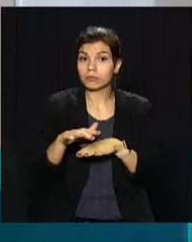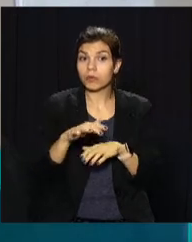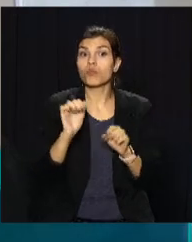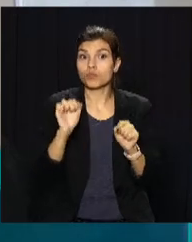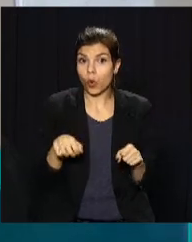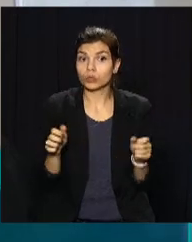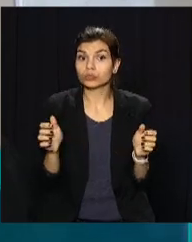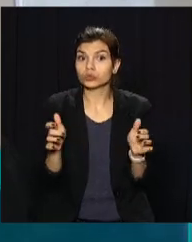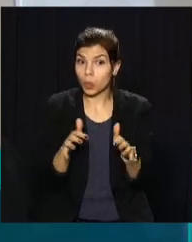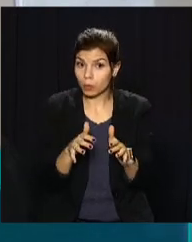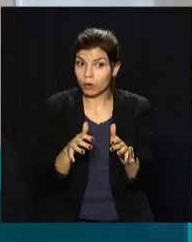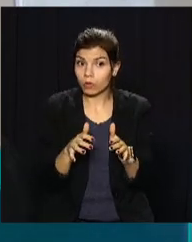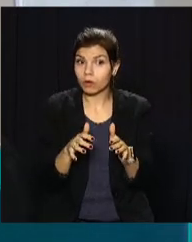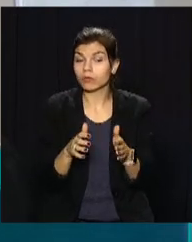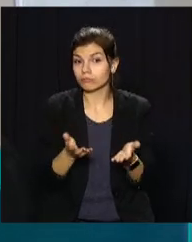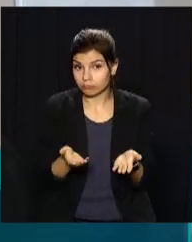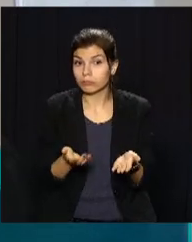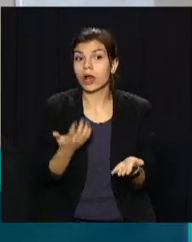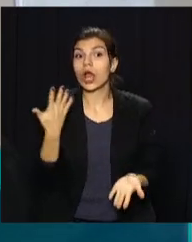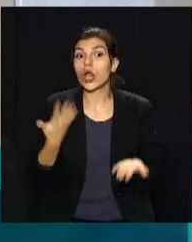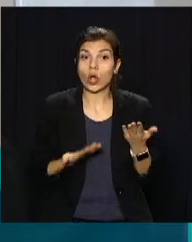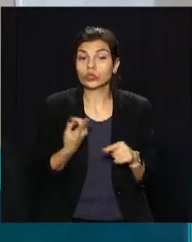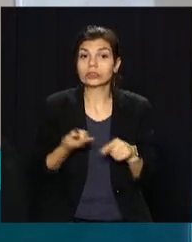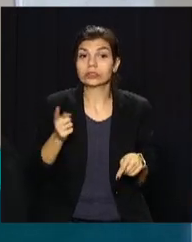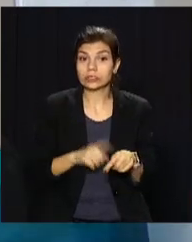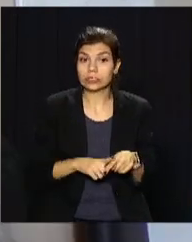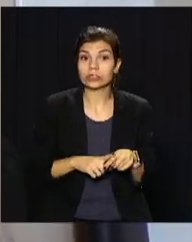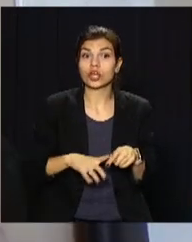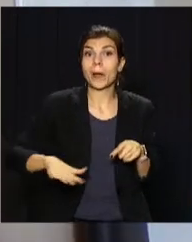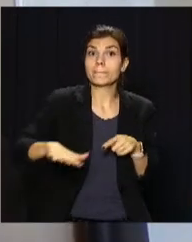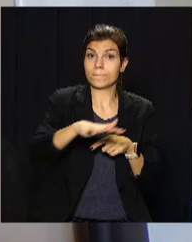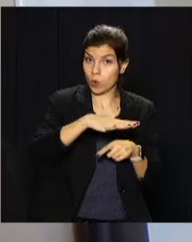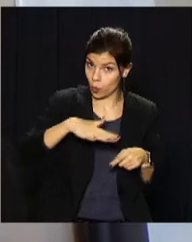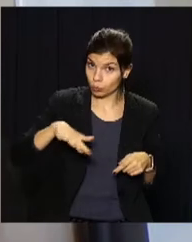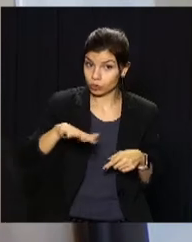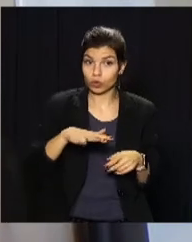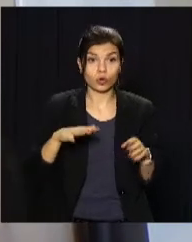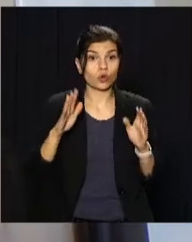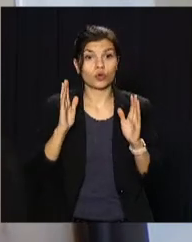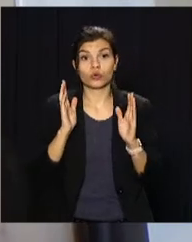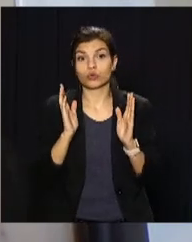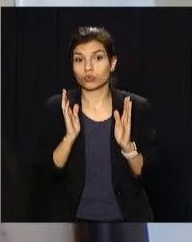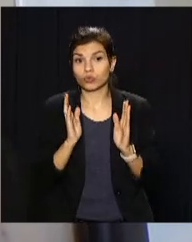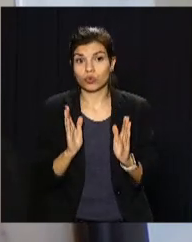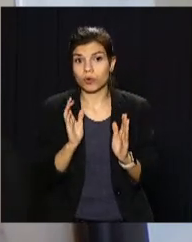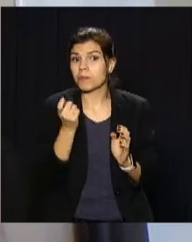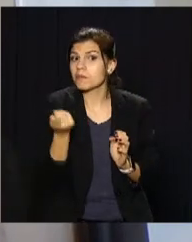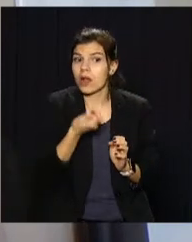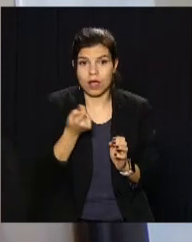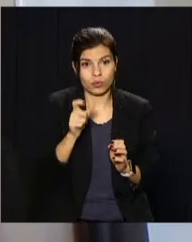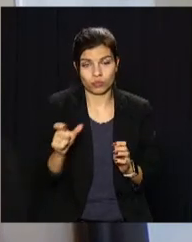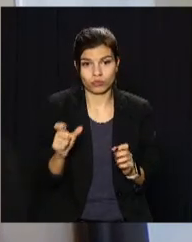можуть зібратися, так, якщо це приміщенні, то лише людей можливо,